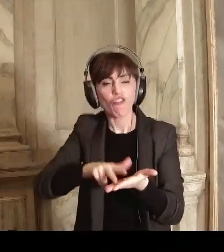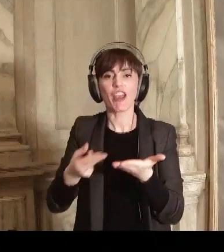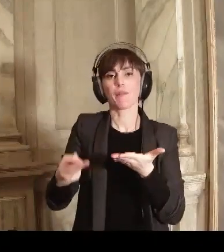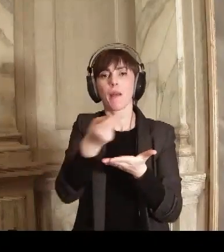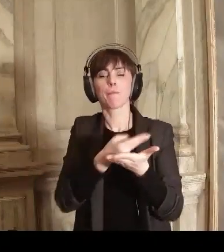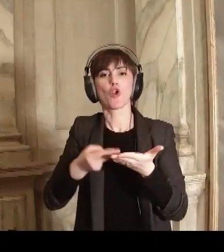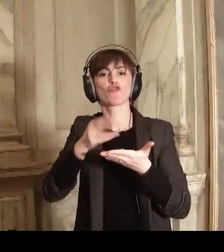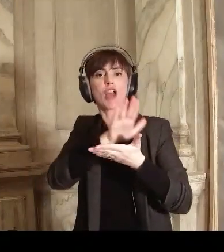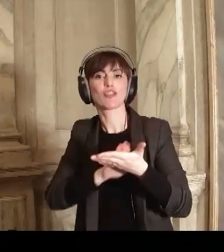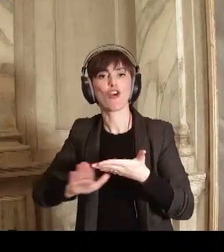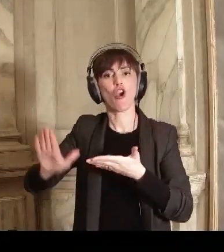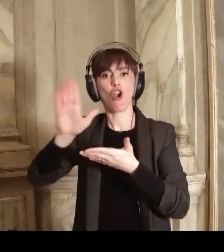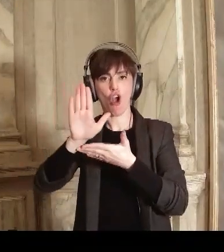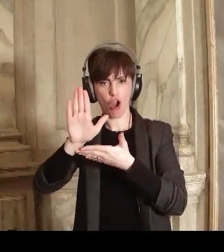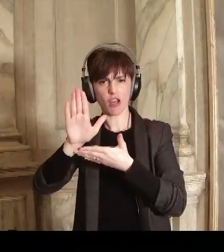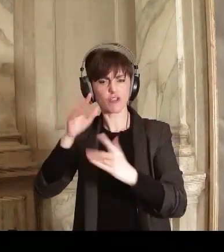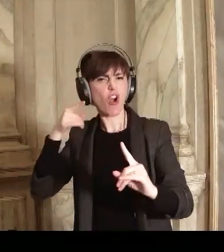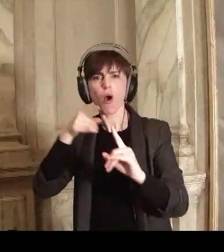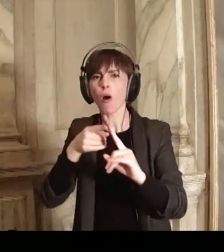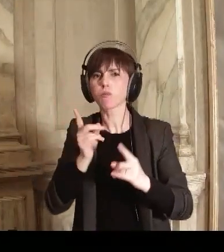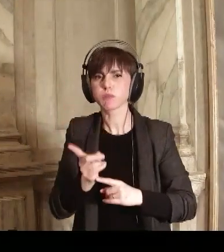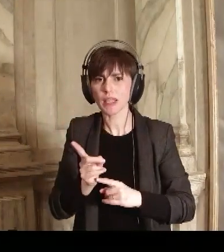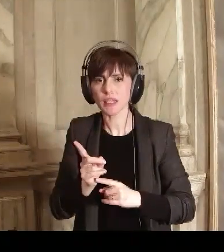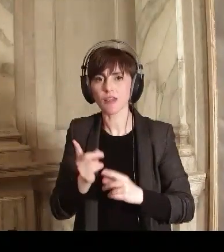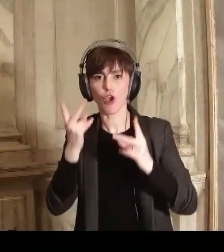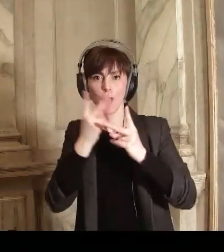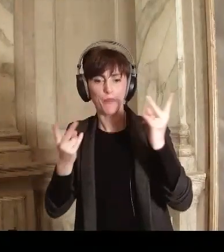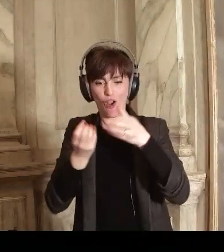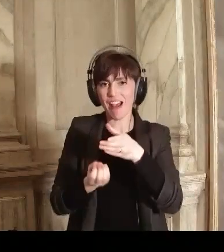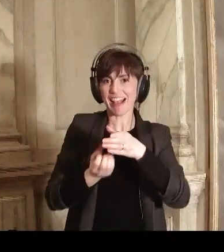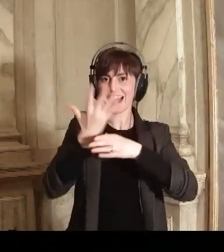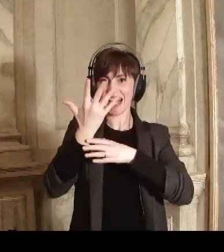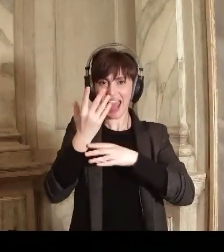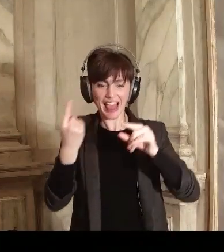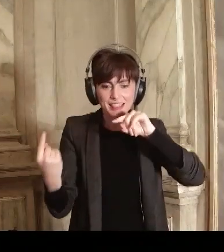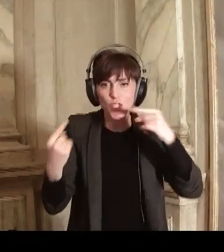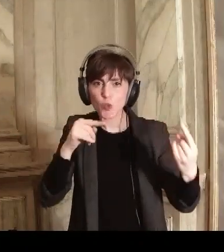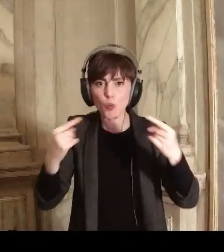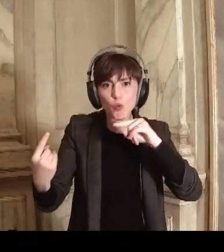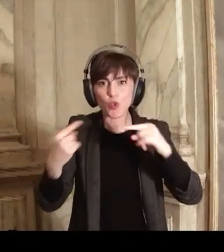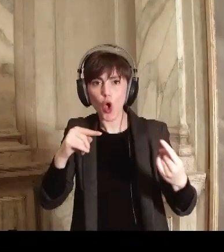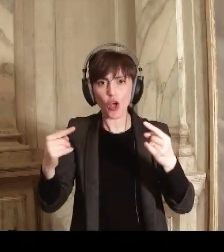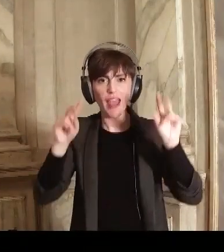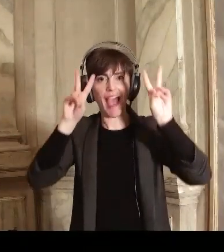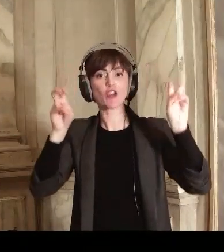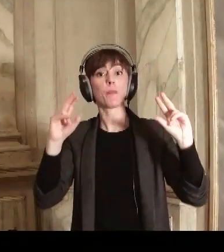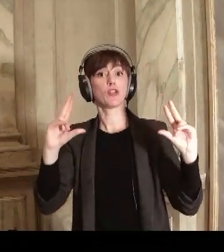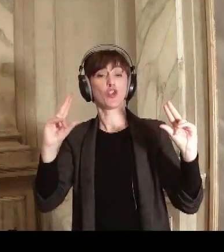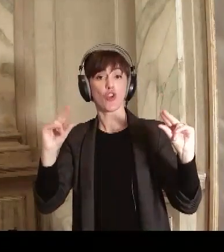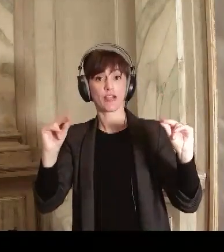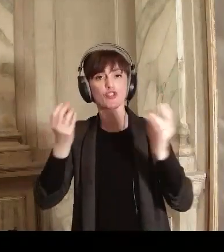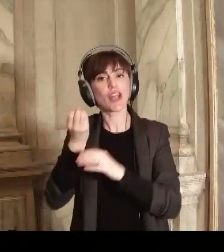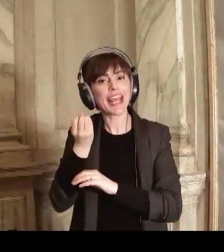creare un cenacolo internazionale di discussione e elaborazione sull'innovazione creativa nell'ambito